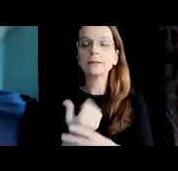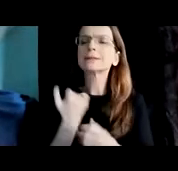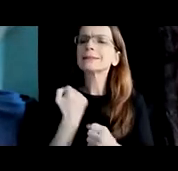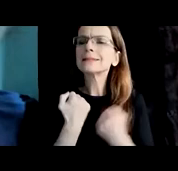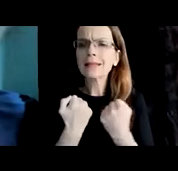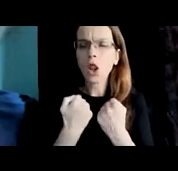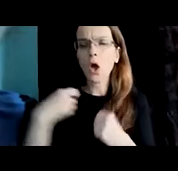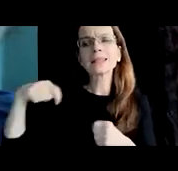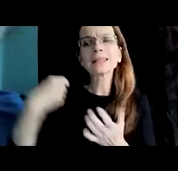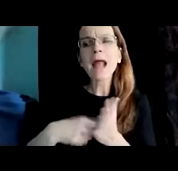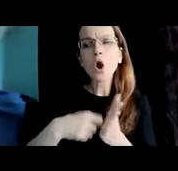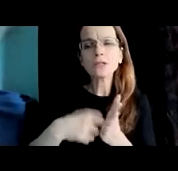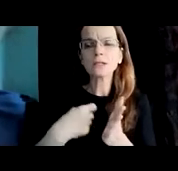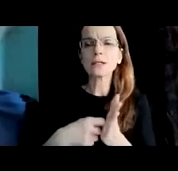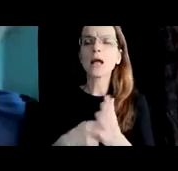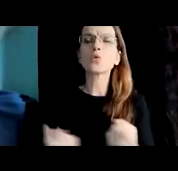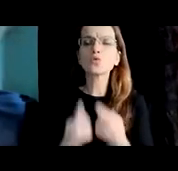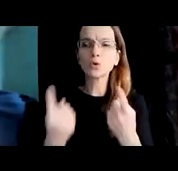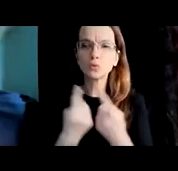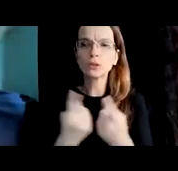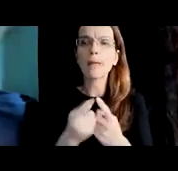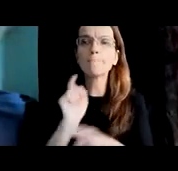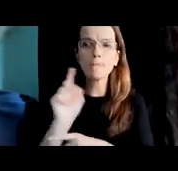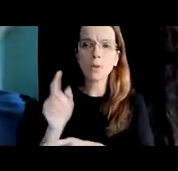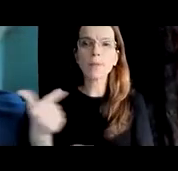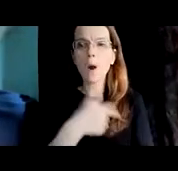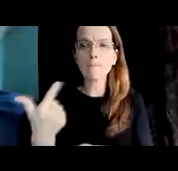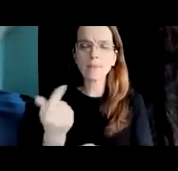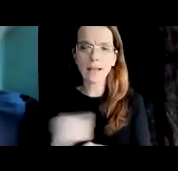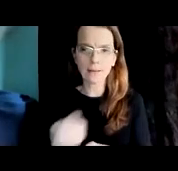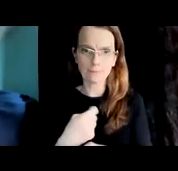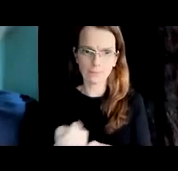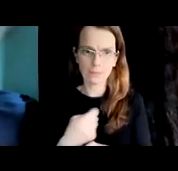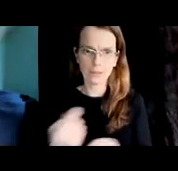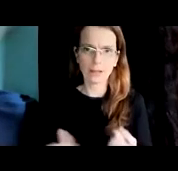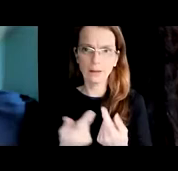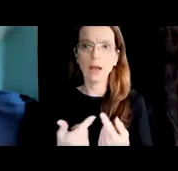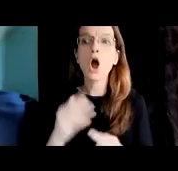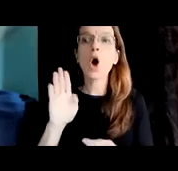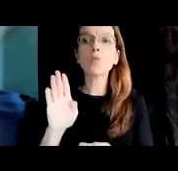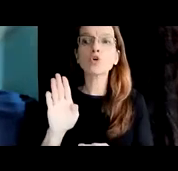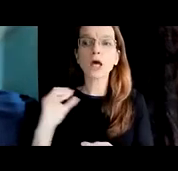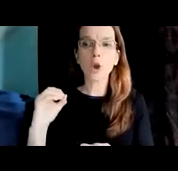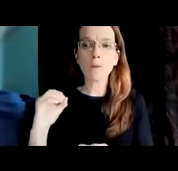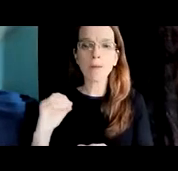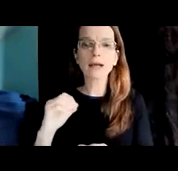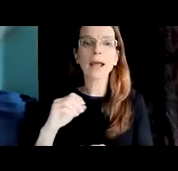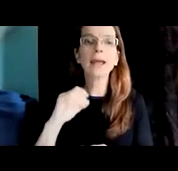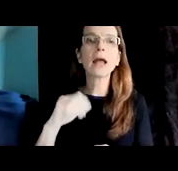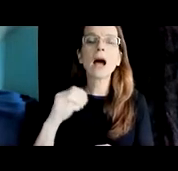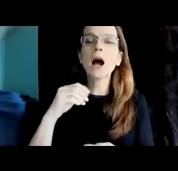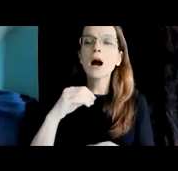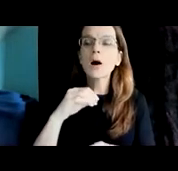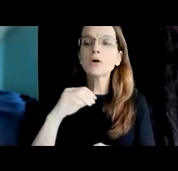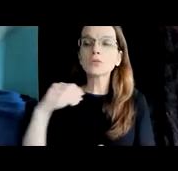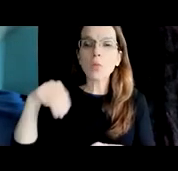spodbude, predlogi in pripombe obeh recenzentov, dr. Božidarja Opare in doktorice Mojce Kukanja